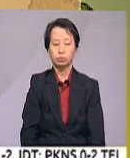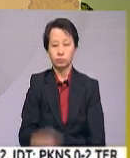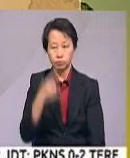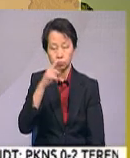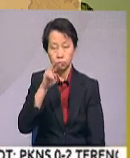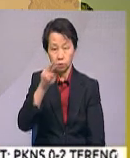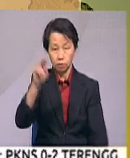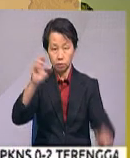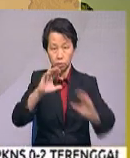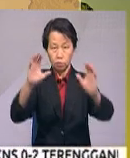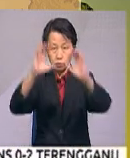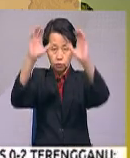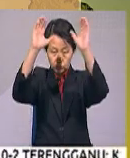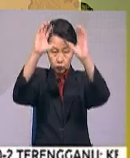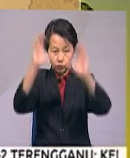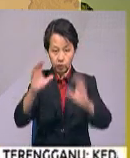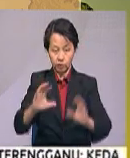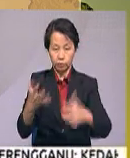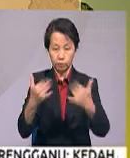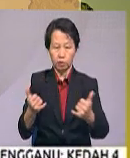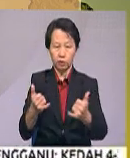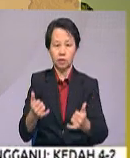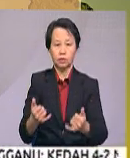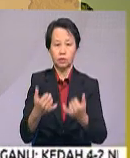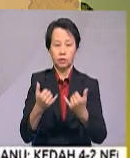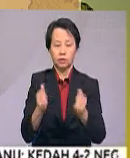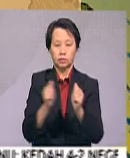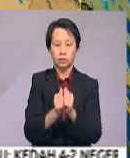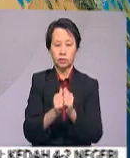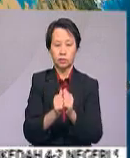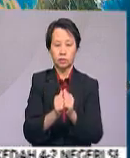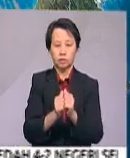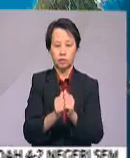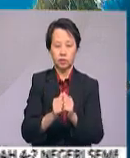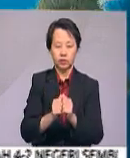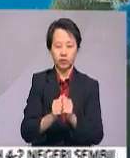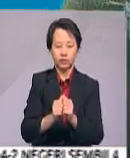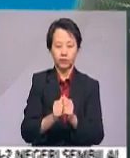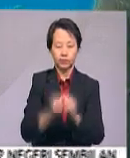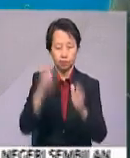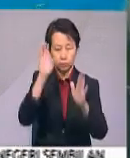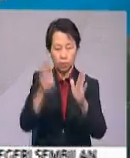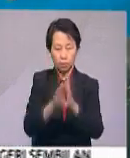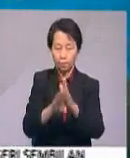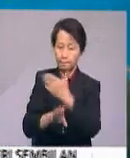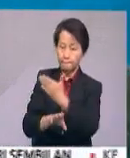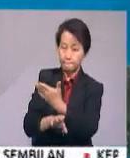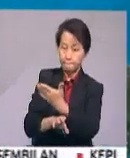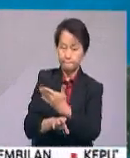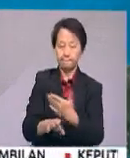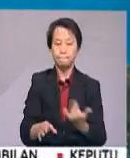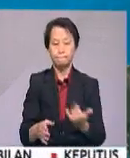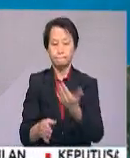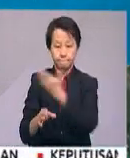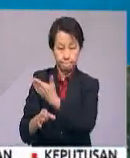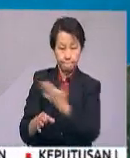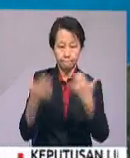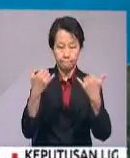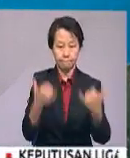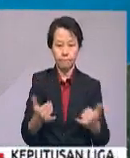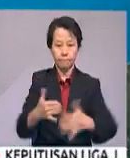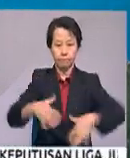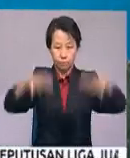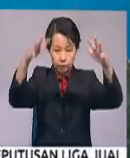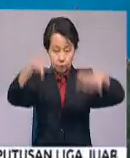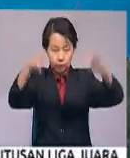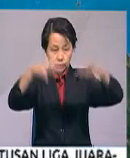keadaan cuaca dengan lebih terperinci, kita teruskan dengan paparan imej radar di semenanjung Malaysia terlebih dahulu. Pada ketika ini,